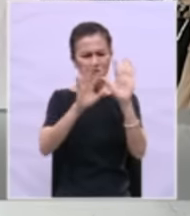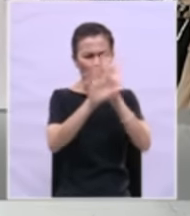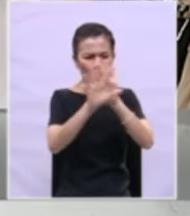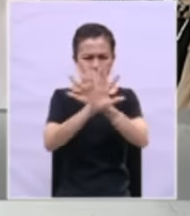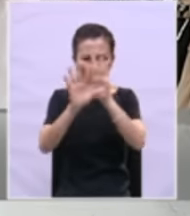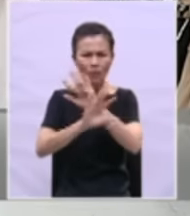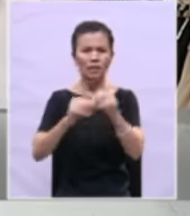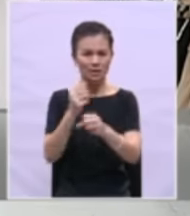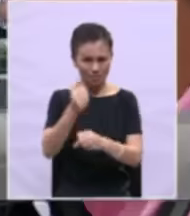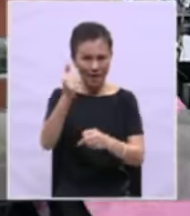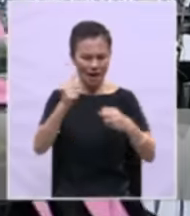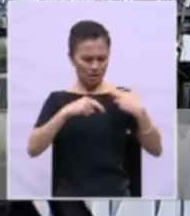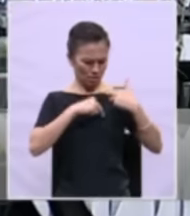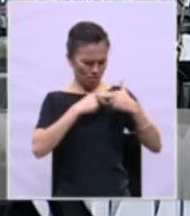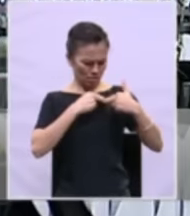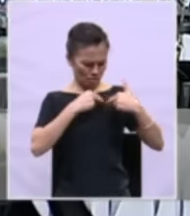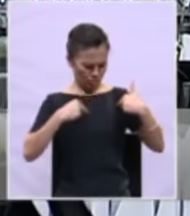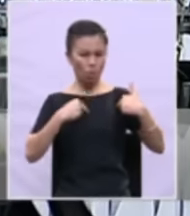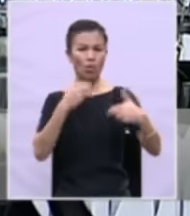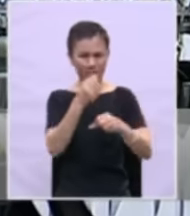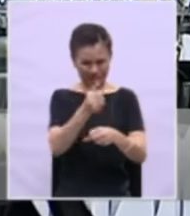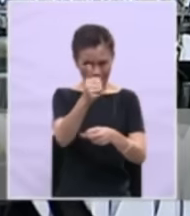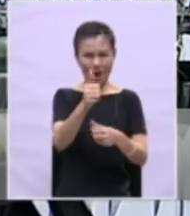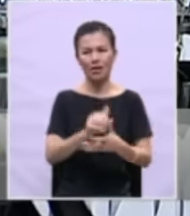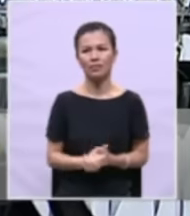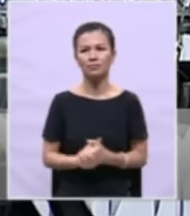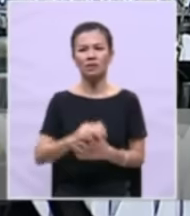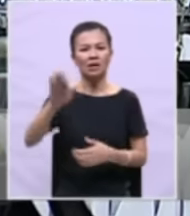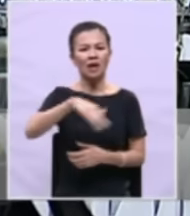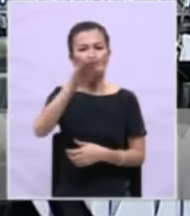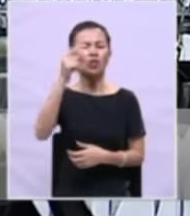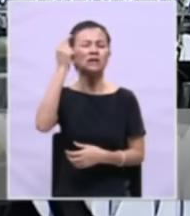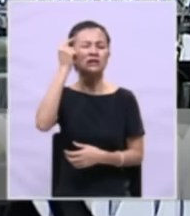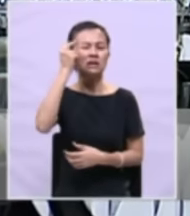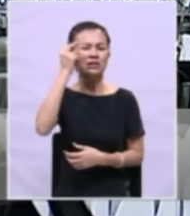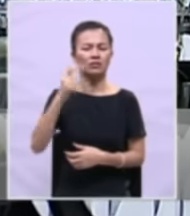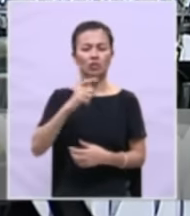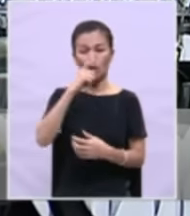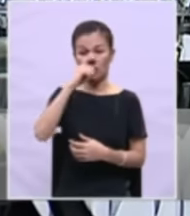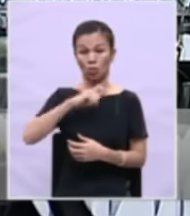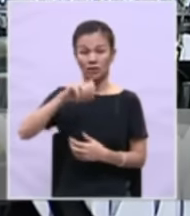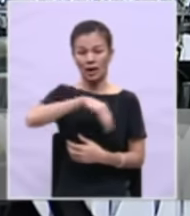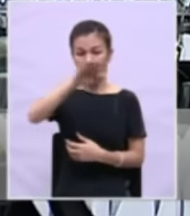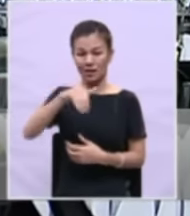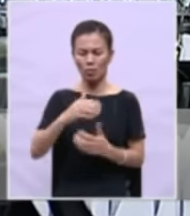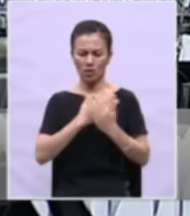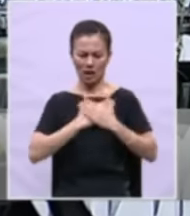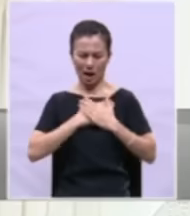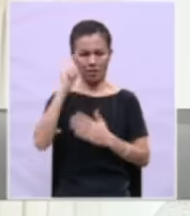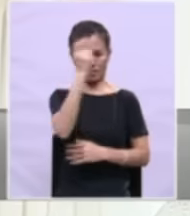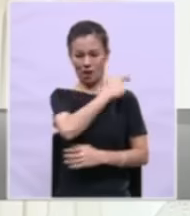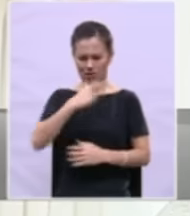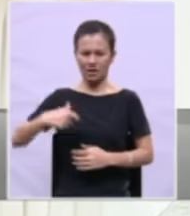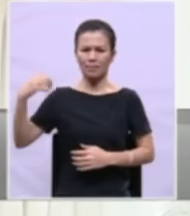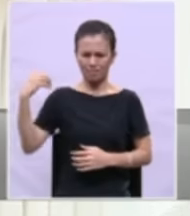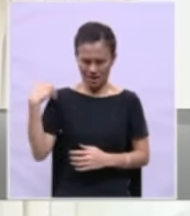ดริบบิ้นแทนได้ส่วนตัวเชื่อว่าทุกคนนั้นมีความรักต่อพระบาทสมเด็จพระปรมินทรมหาภูมิพลอดุลยเดชดังนั้น